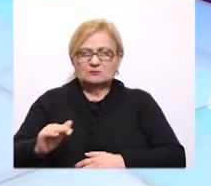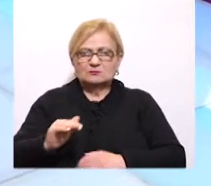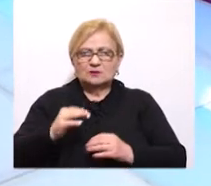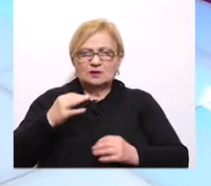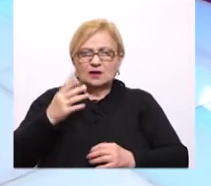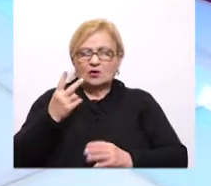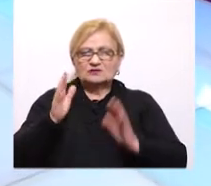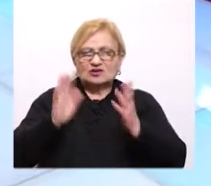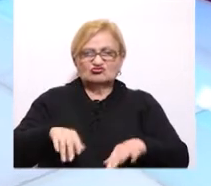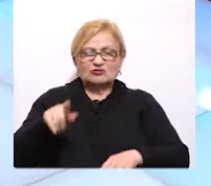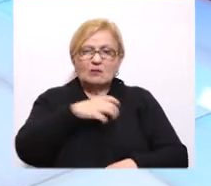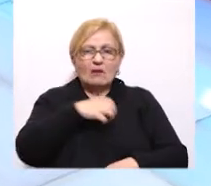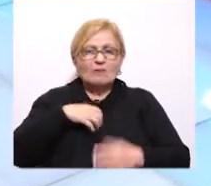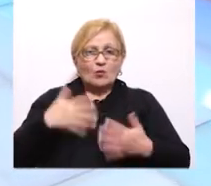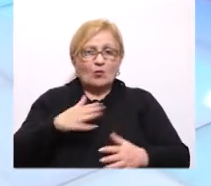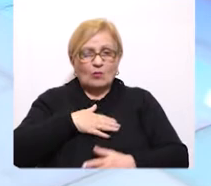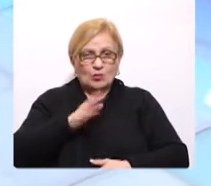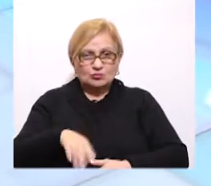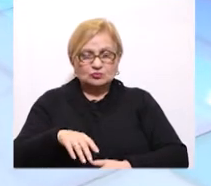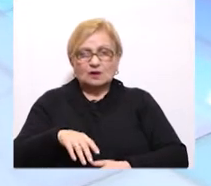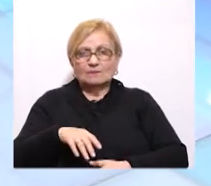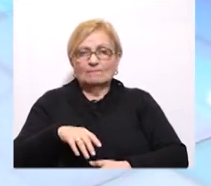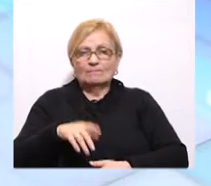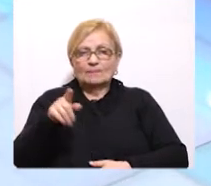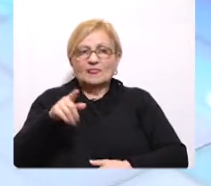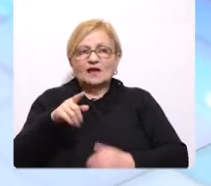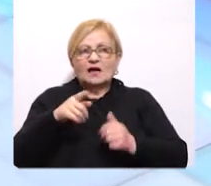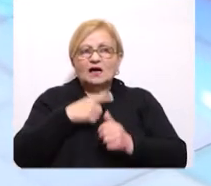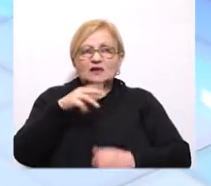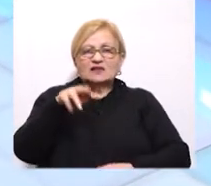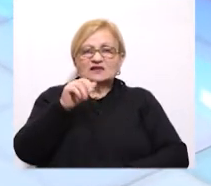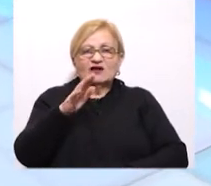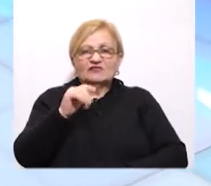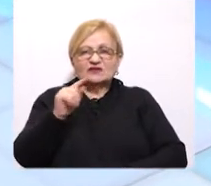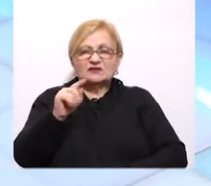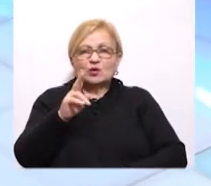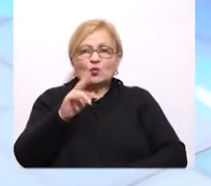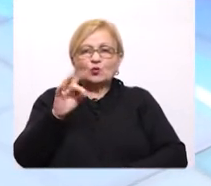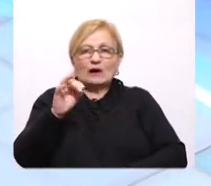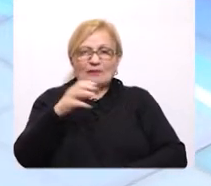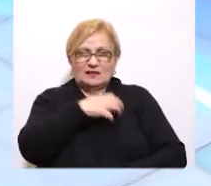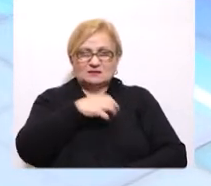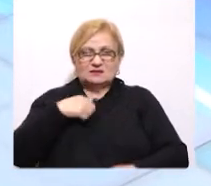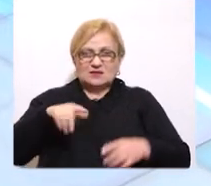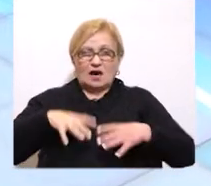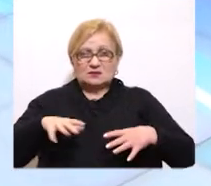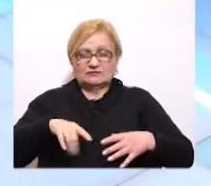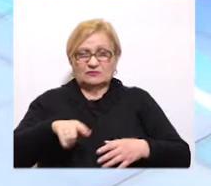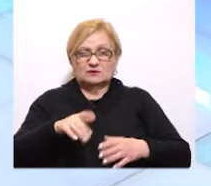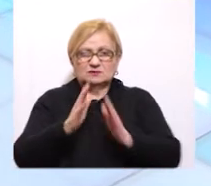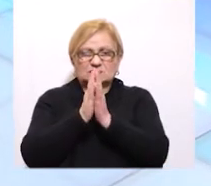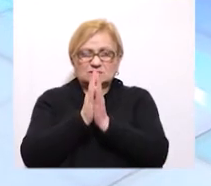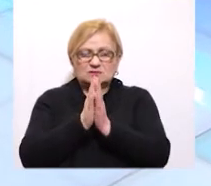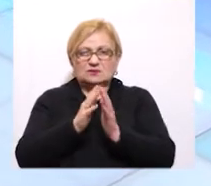უფლისწულის ამარაა დარჩენილი. ისინი დავით კურაპალატს შუამდგომლობას სთხოვენ